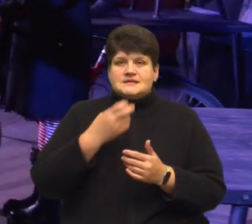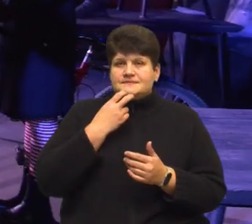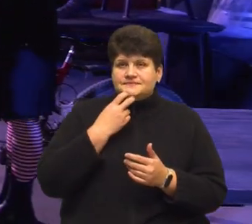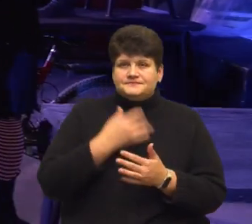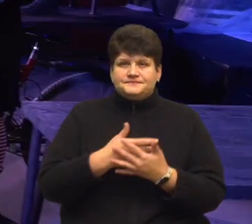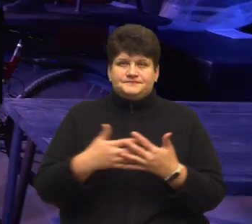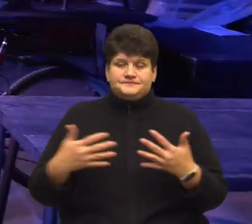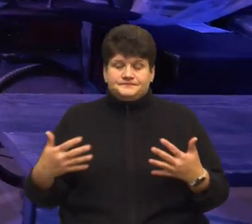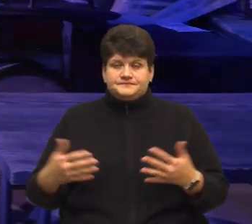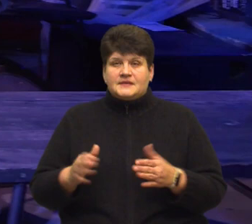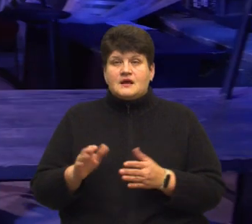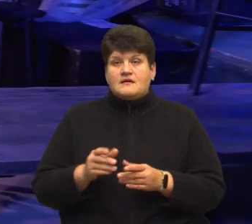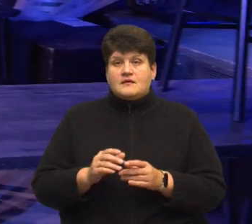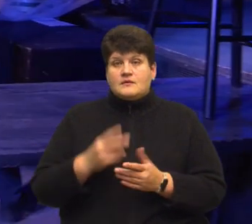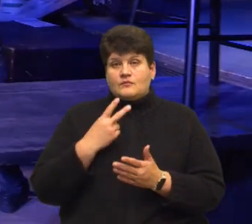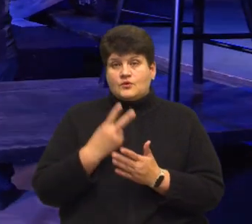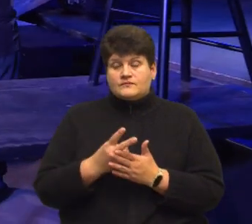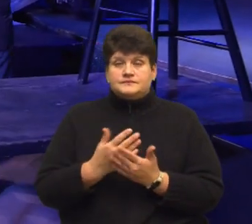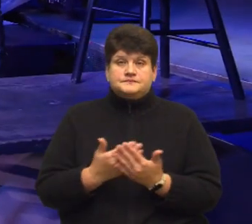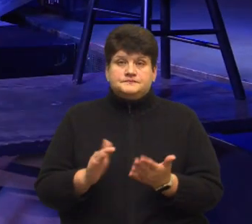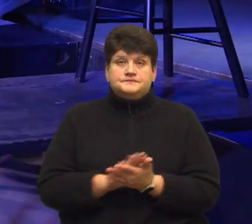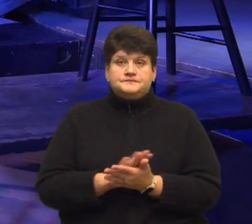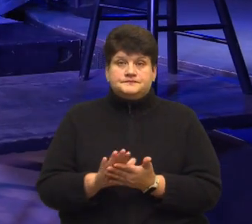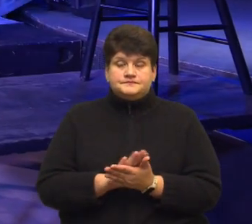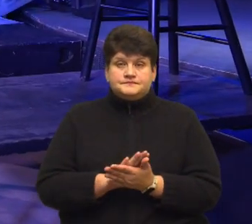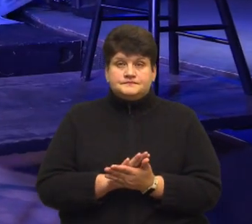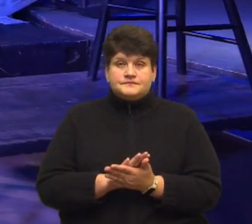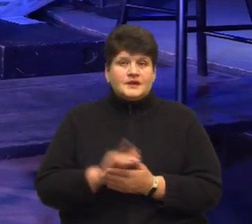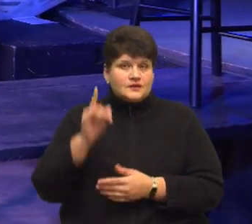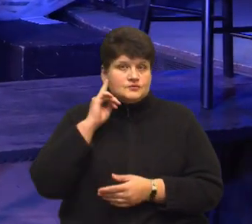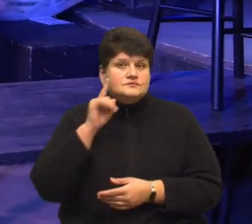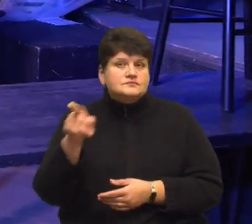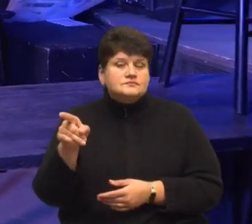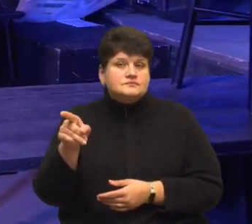безкоштовнийється чуєте Вона